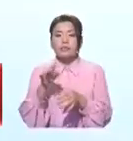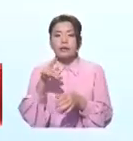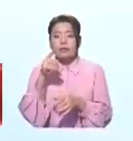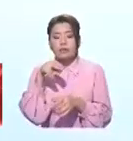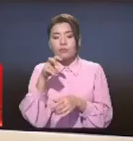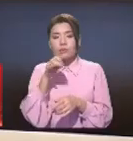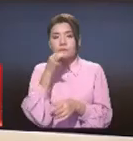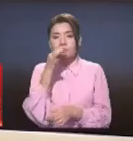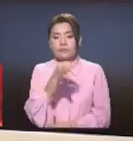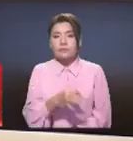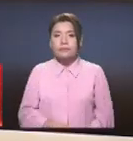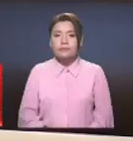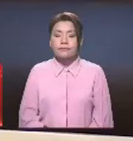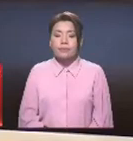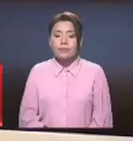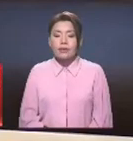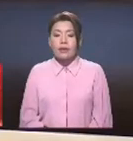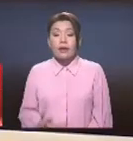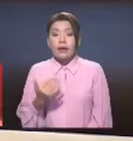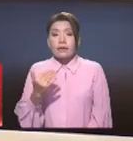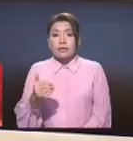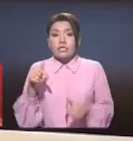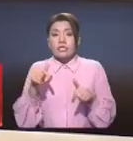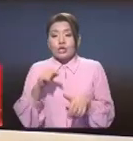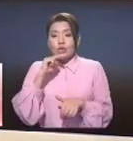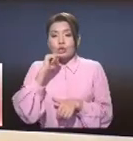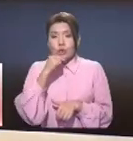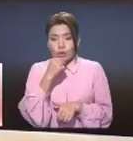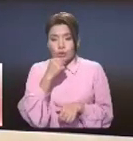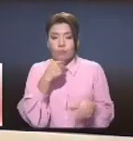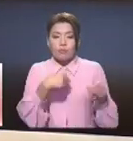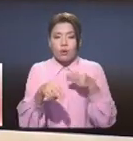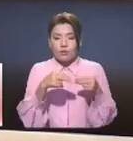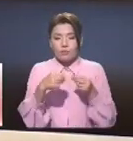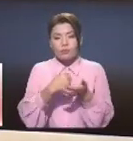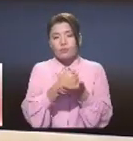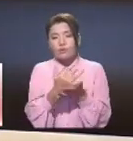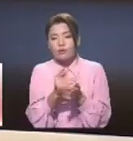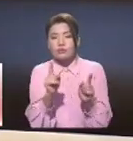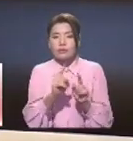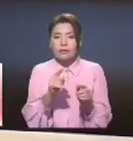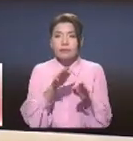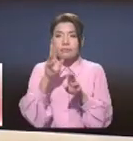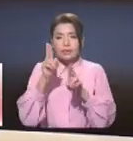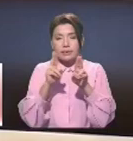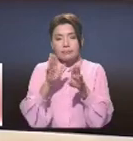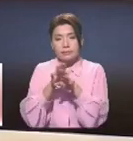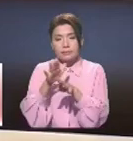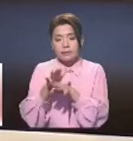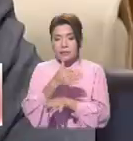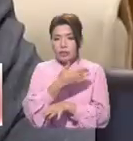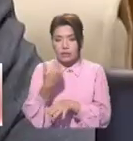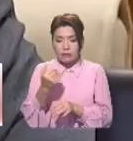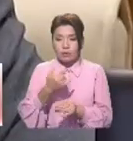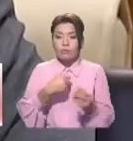депутаты. Они решили, что могут сэкономить, закупив неподходящее оборудование, не соблюдая все технические требования при добыче